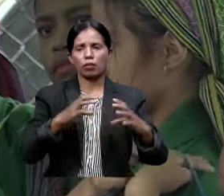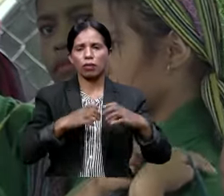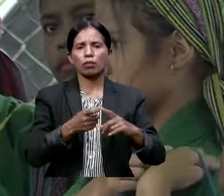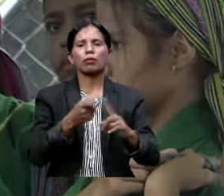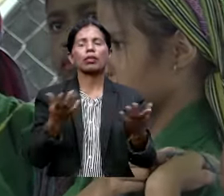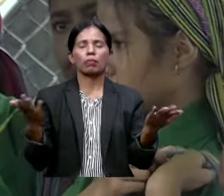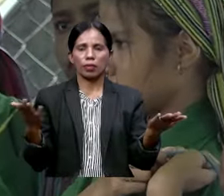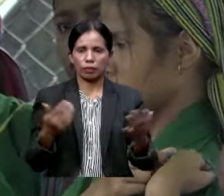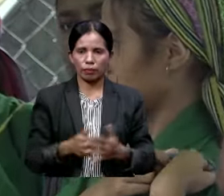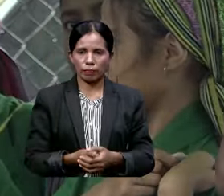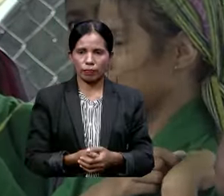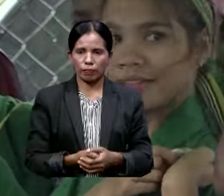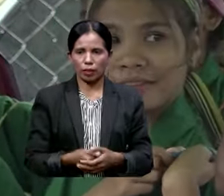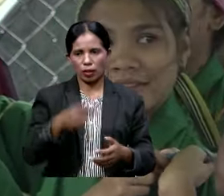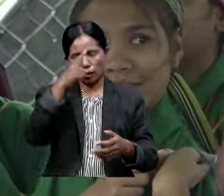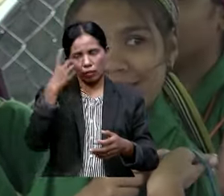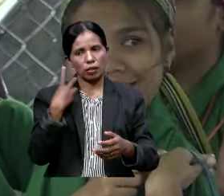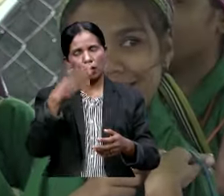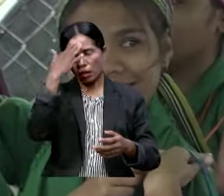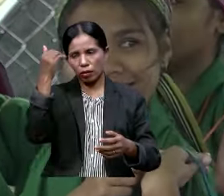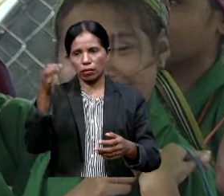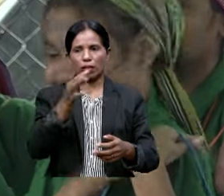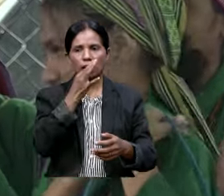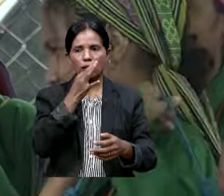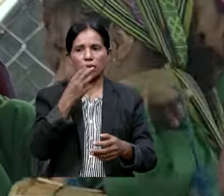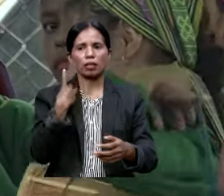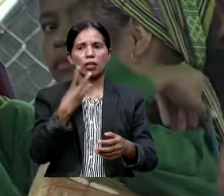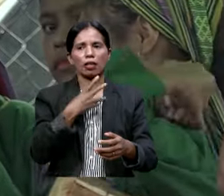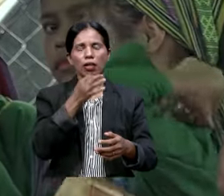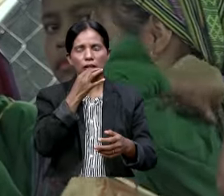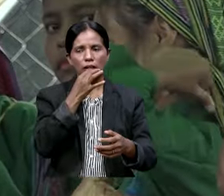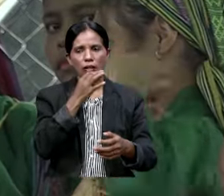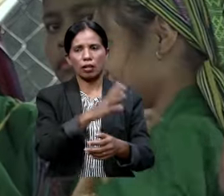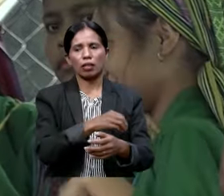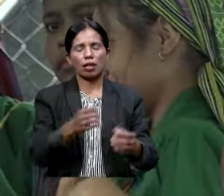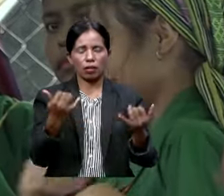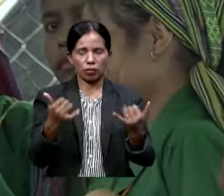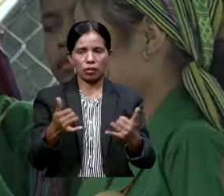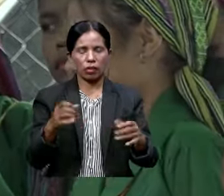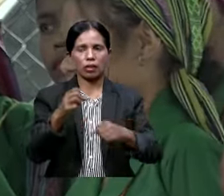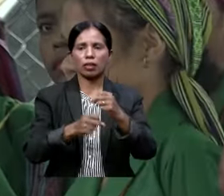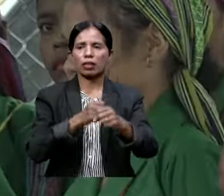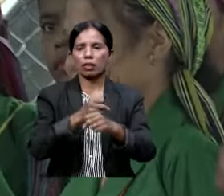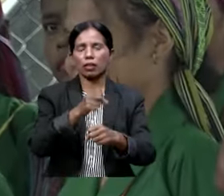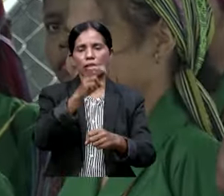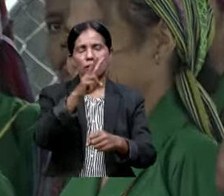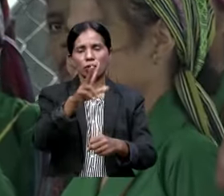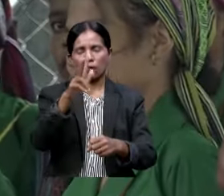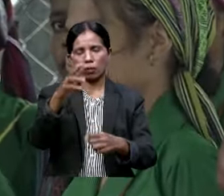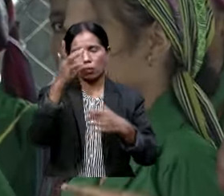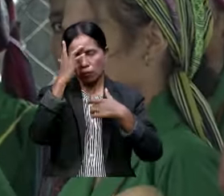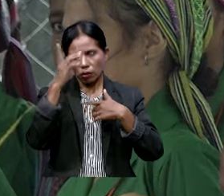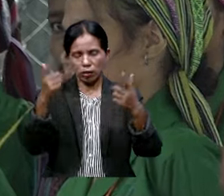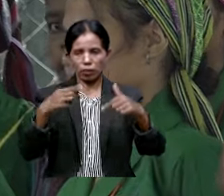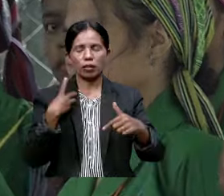be. Talamara kita luat ya han sir tahane han veneno. Oi la kontese mestina ruat inan tolu moras ne mai. Ita